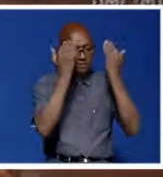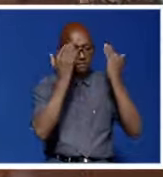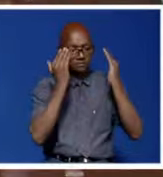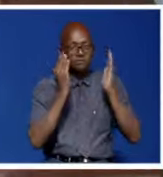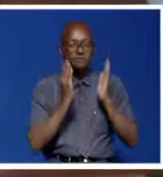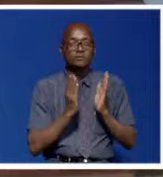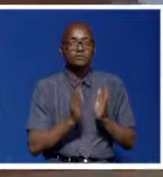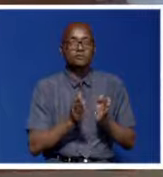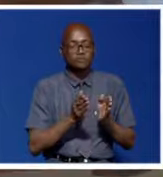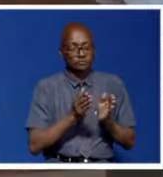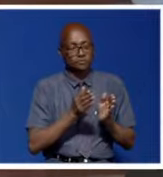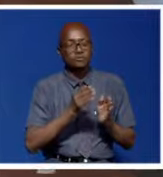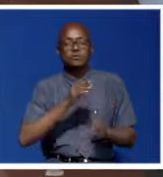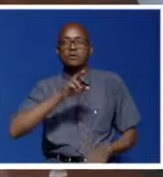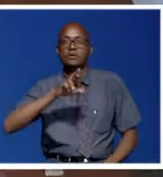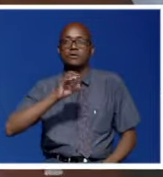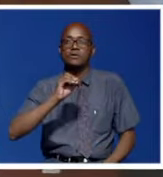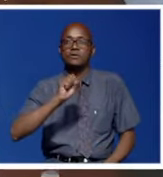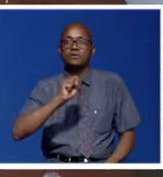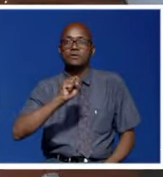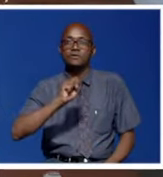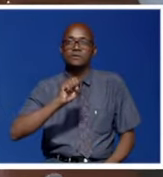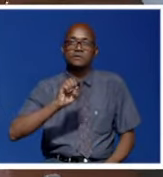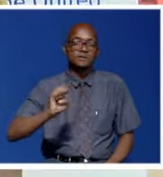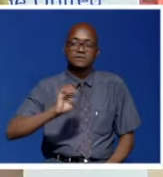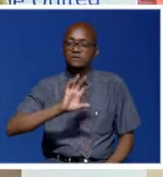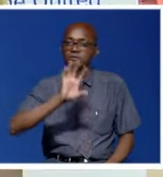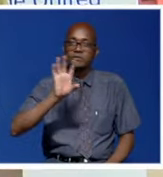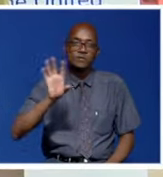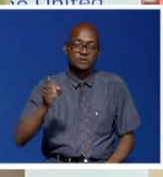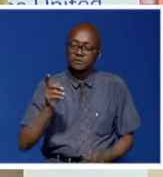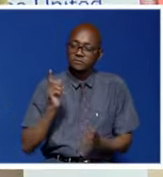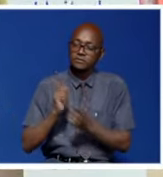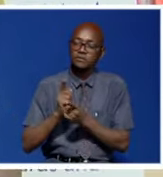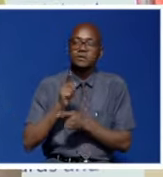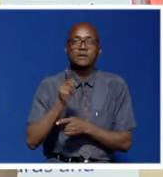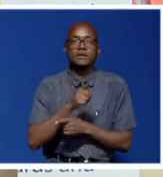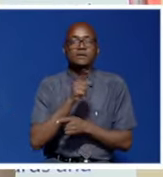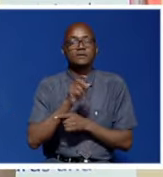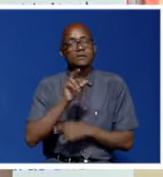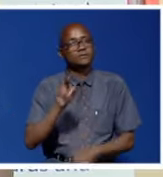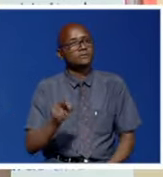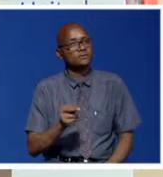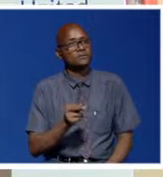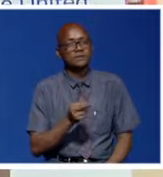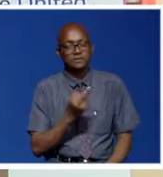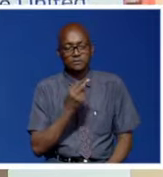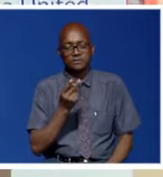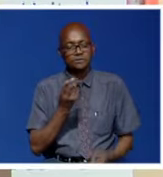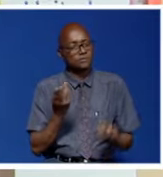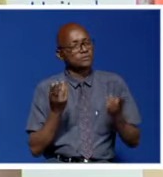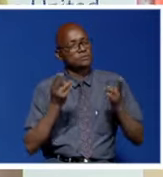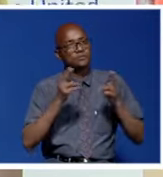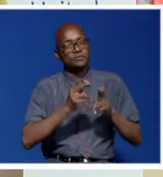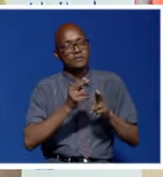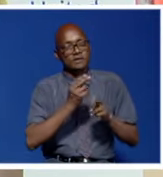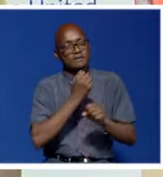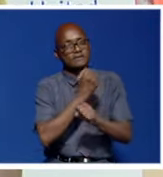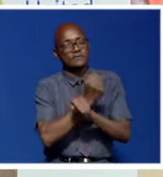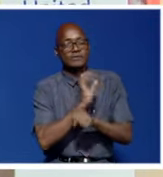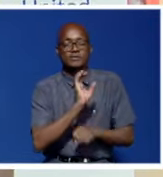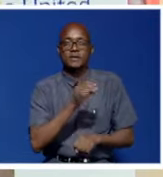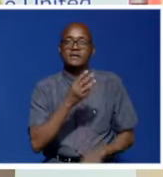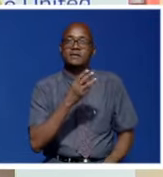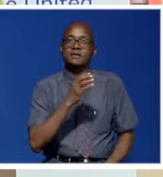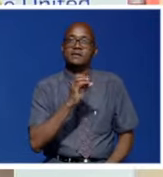kuu Kanda ya Mtwara Rose Ibrahim, watuhumiwa wote walikutwa na hatia kwa kosa la kulawiti na kuhukumiwa kifungo cha miaka